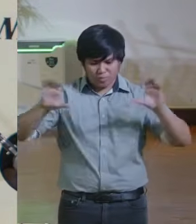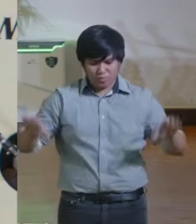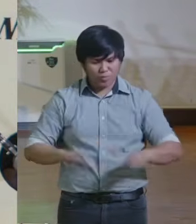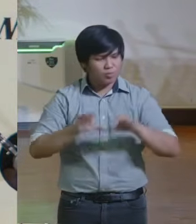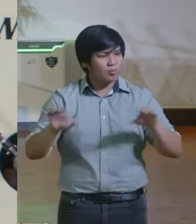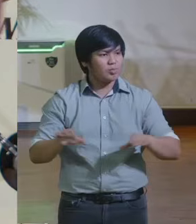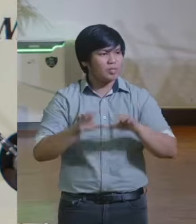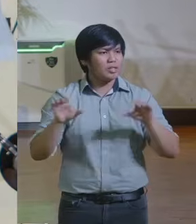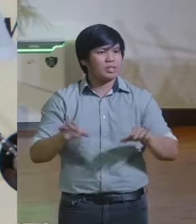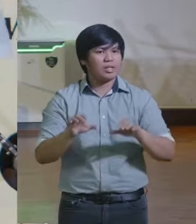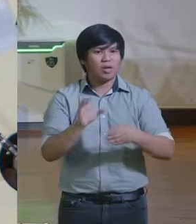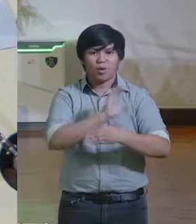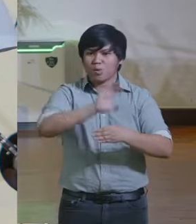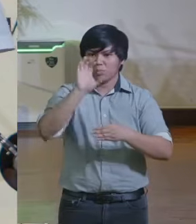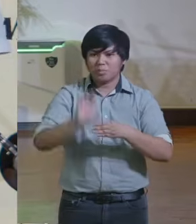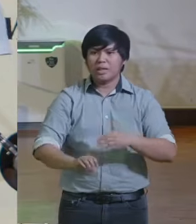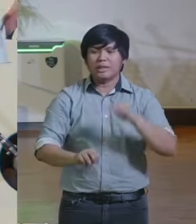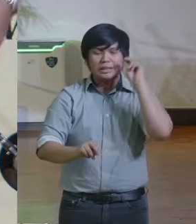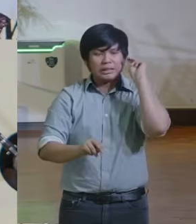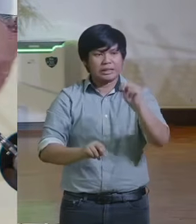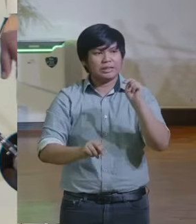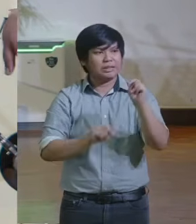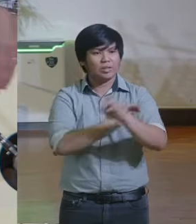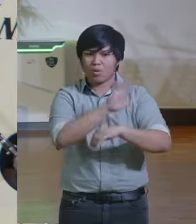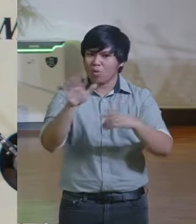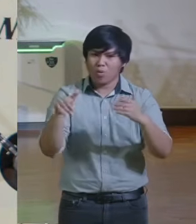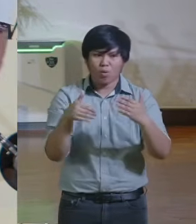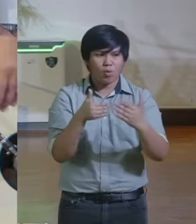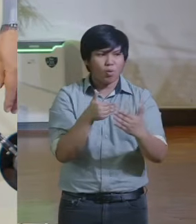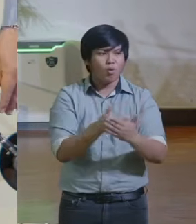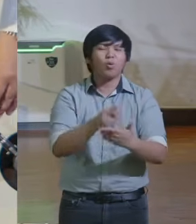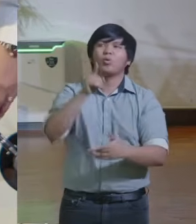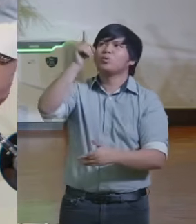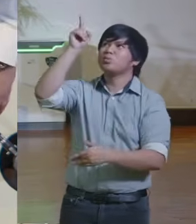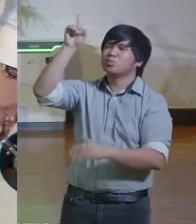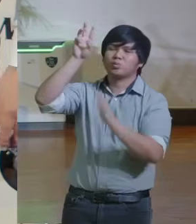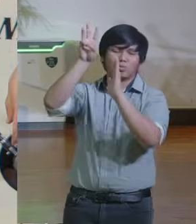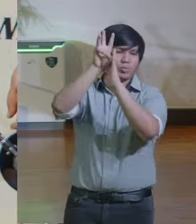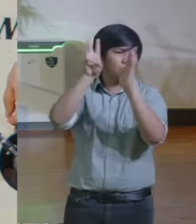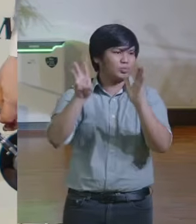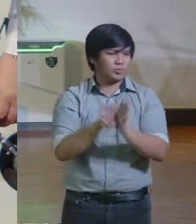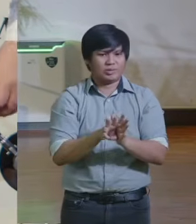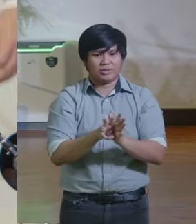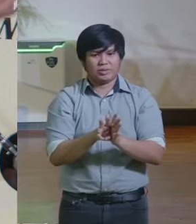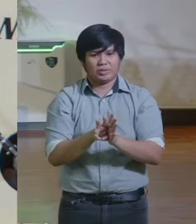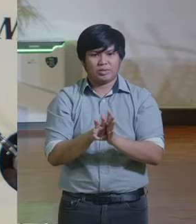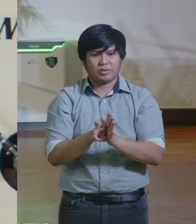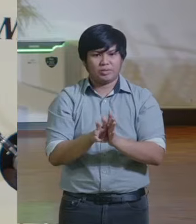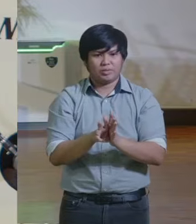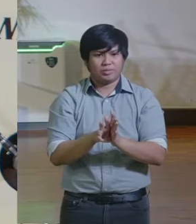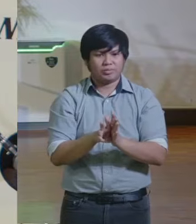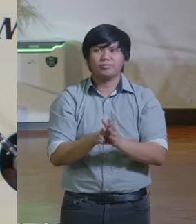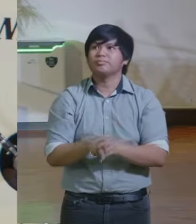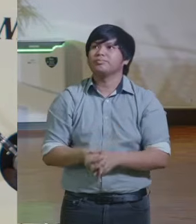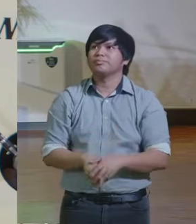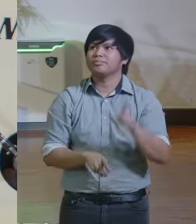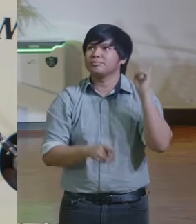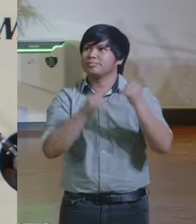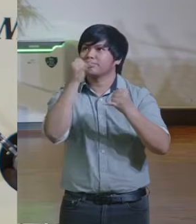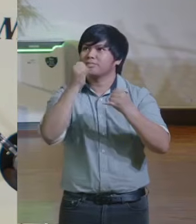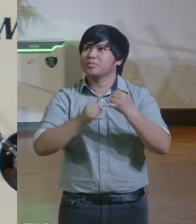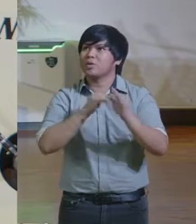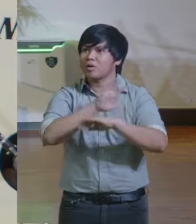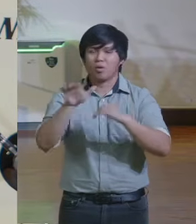siya ang nagkukumpleto, dapat ang kaluwalhatian ay sa kanya. Ang sabi ng ating text, to whom be the glory forever and